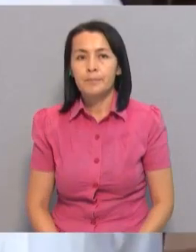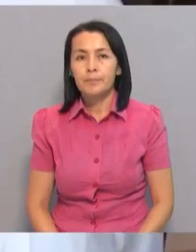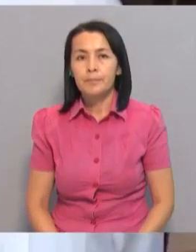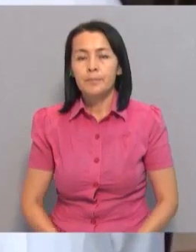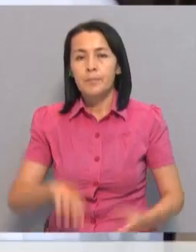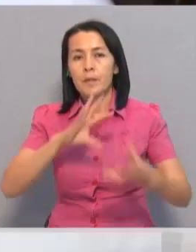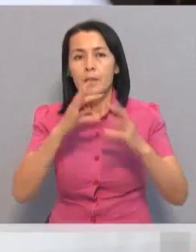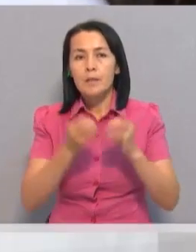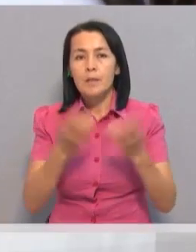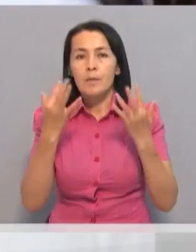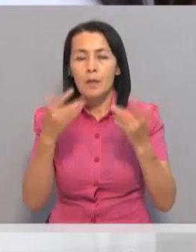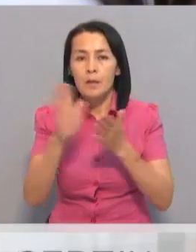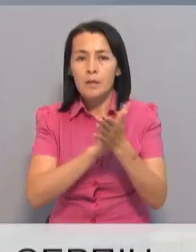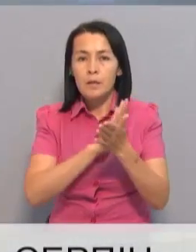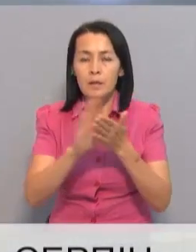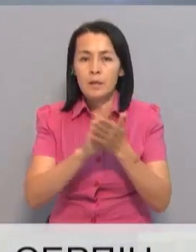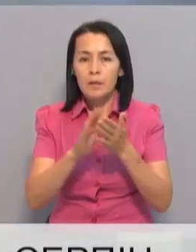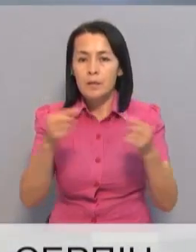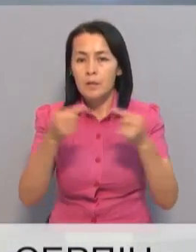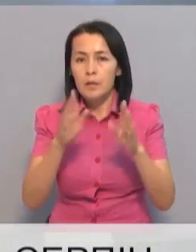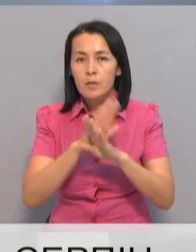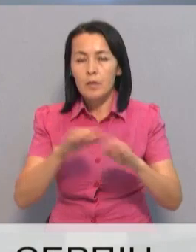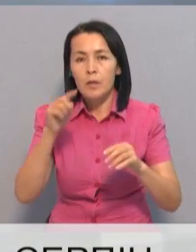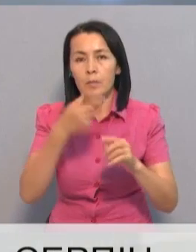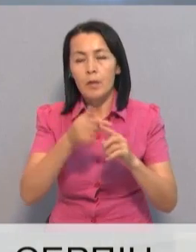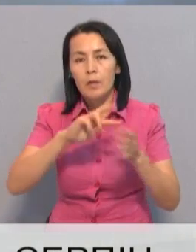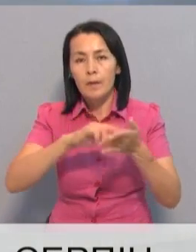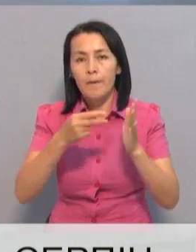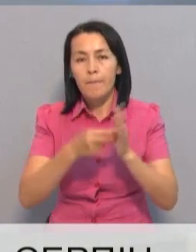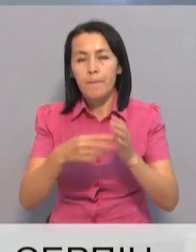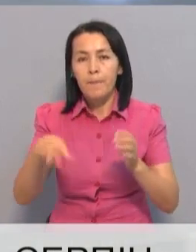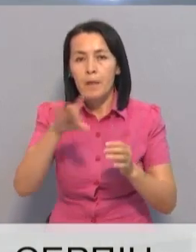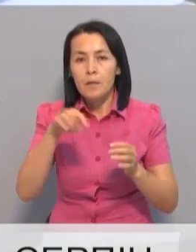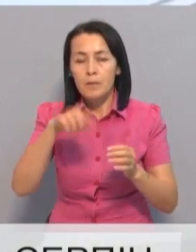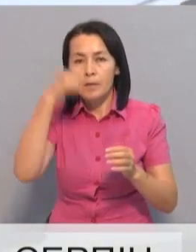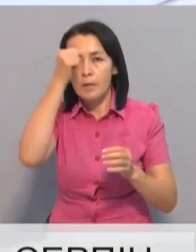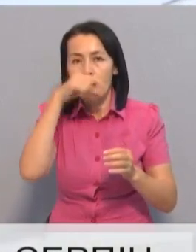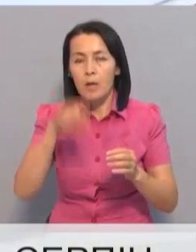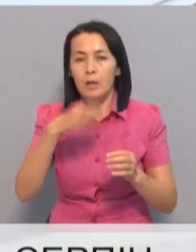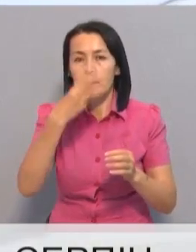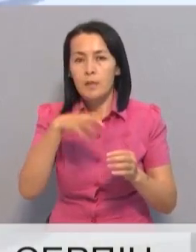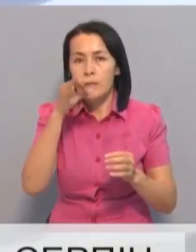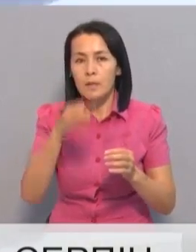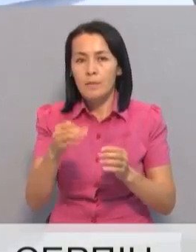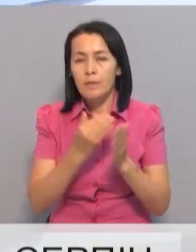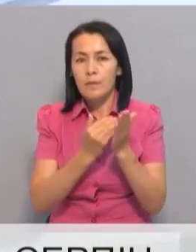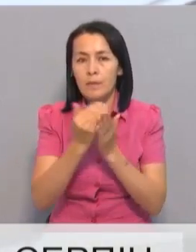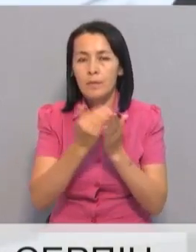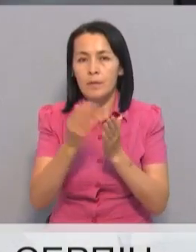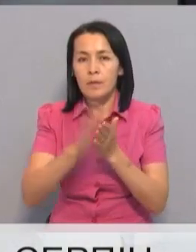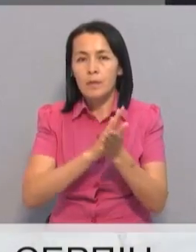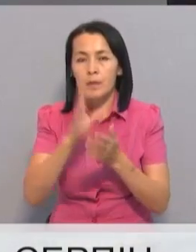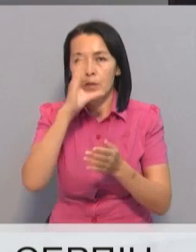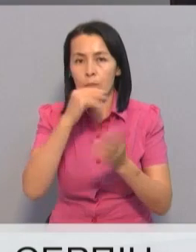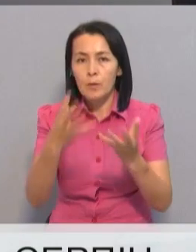В целом, количество грантов регионам точно не установлено. При этом планируется, что по республике в этом году 30% выделенного гранта